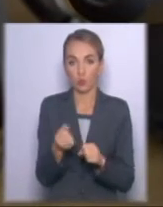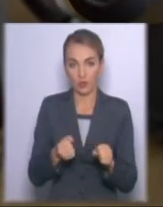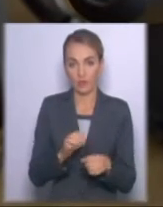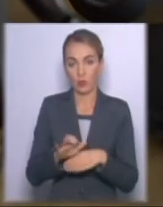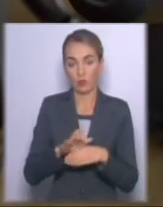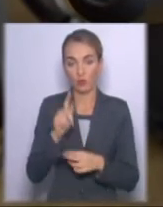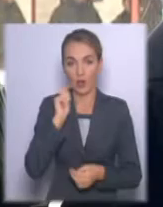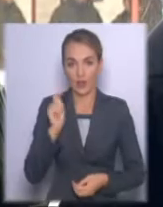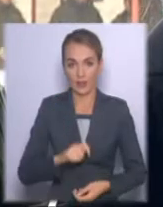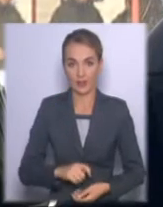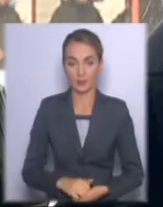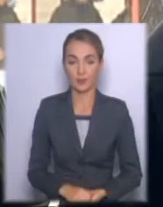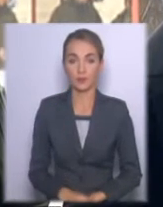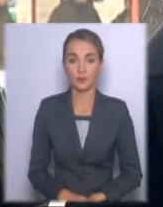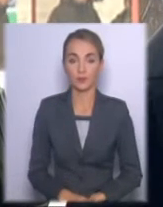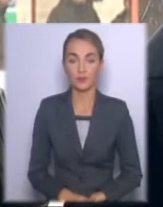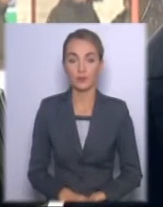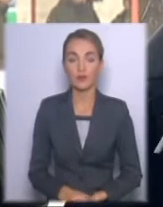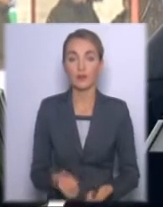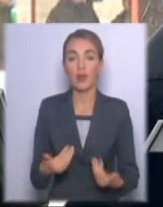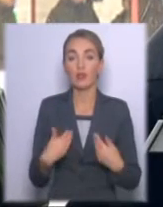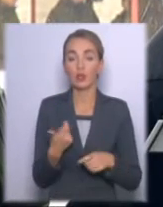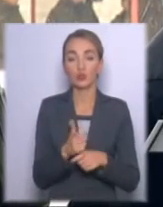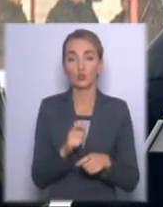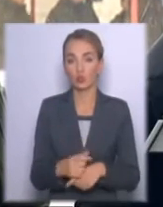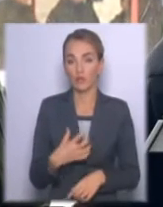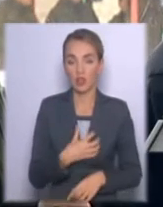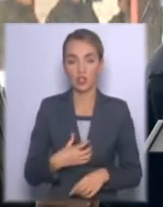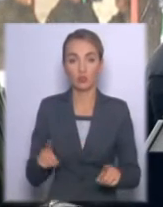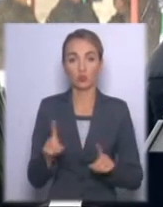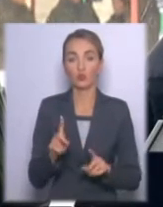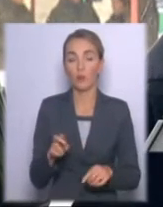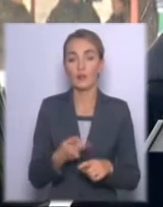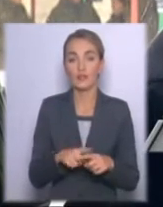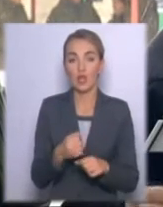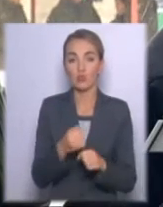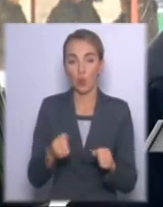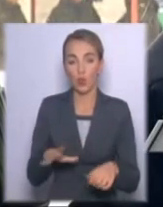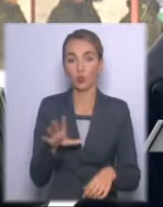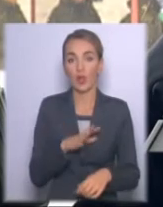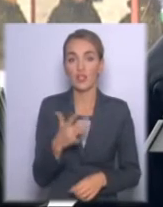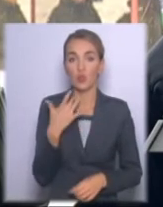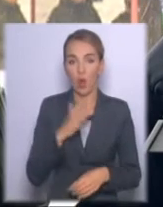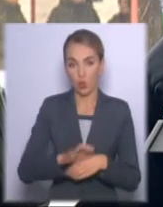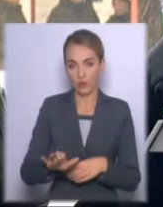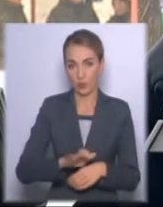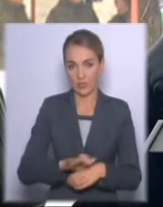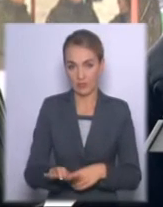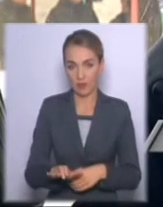Україні. Для нас дуже важливо, щоб ця зброя була національного